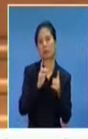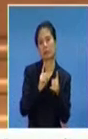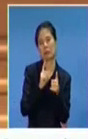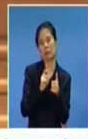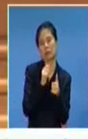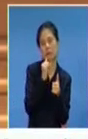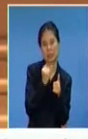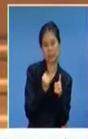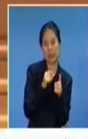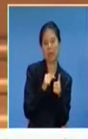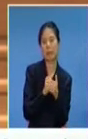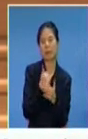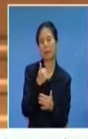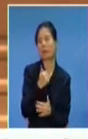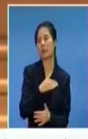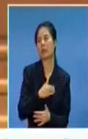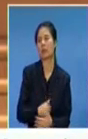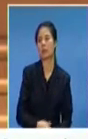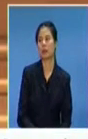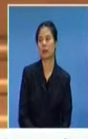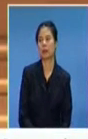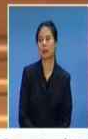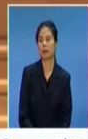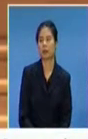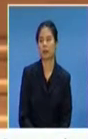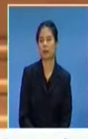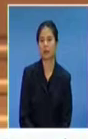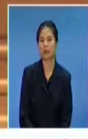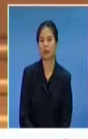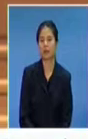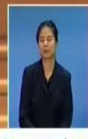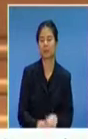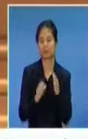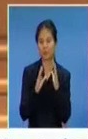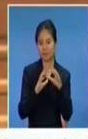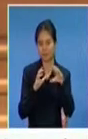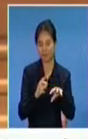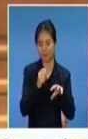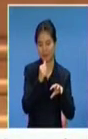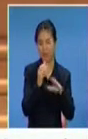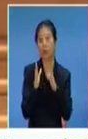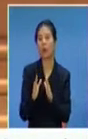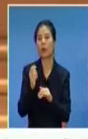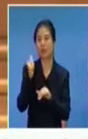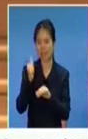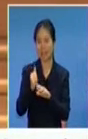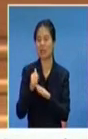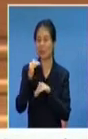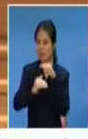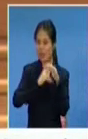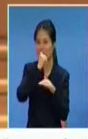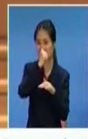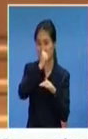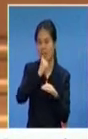ขออนุญาตอธิบายสั้นๆนิดเดียวครับองค์กรดีคนดีนั้นดีแน่ก็แปลว่